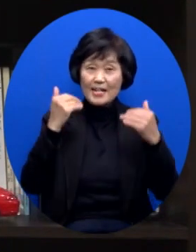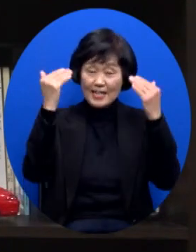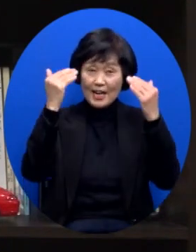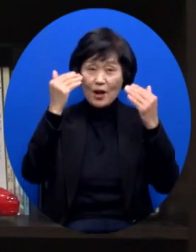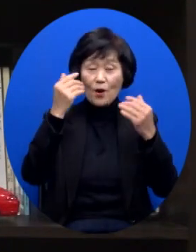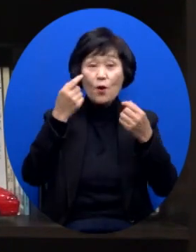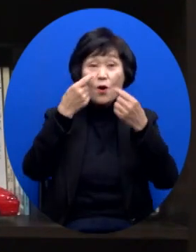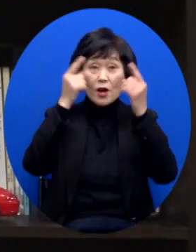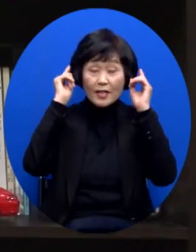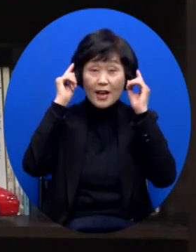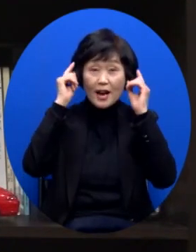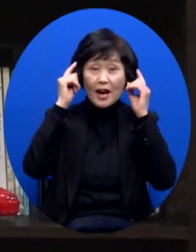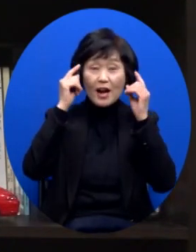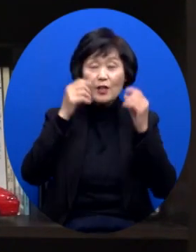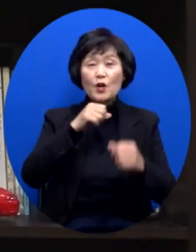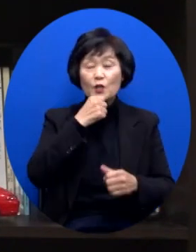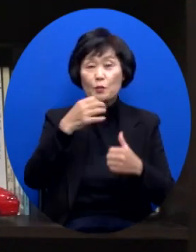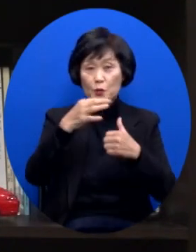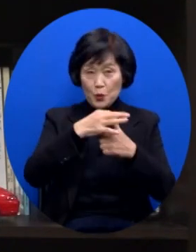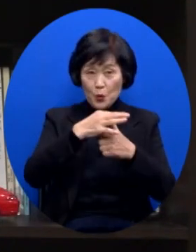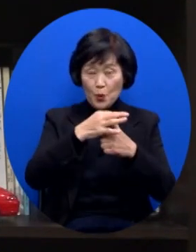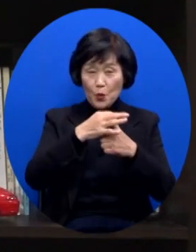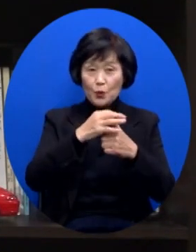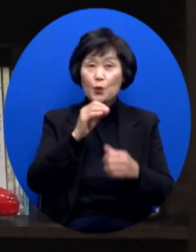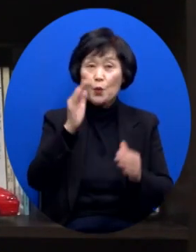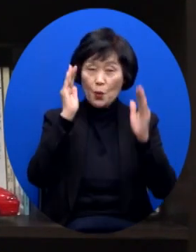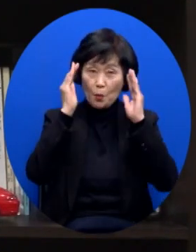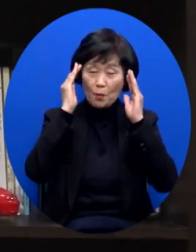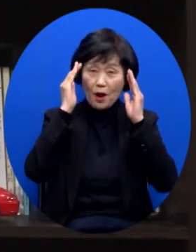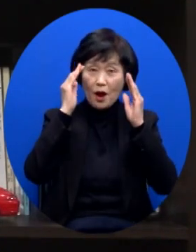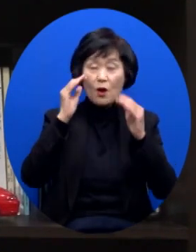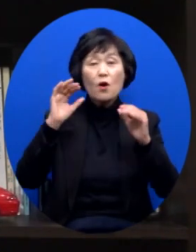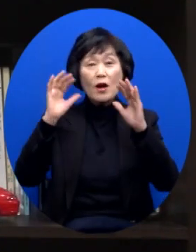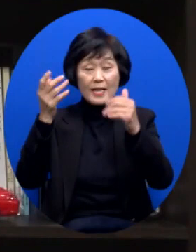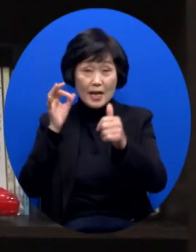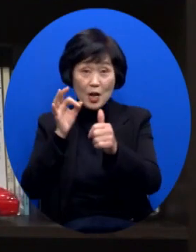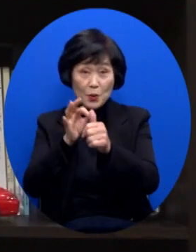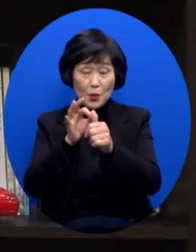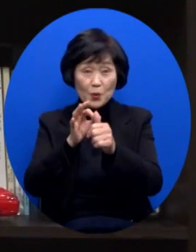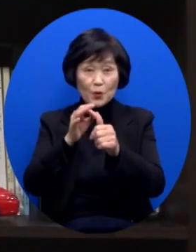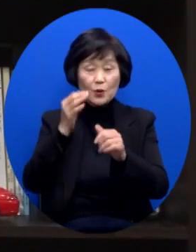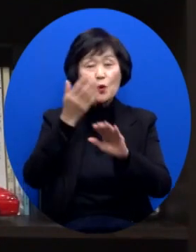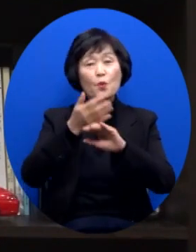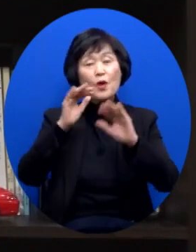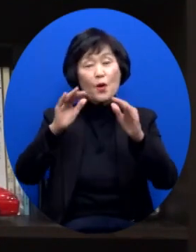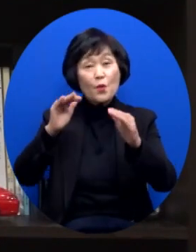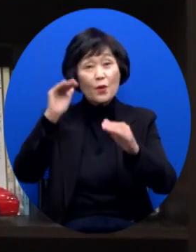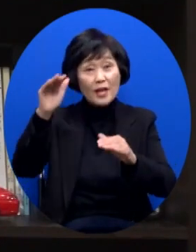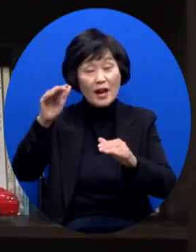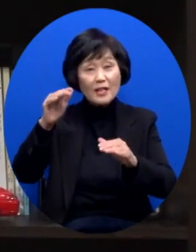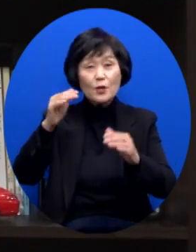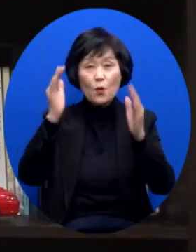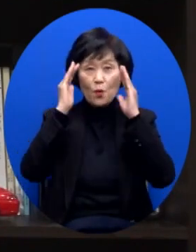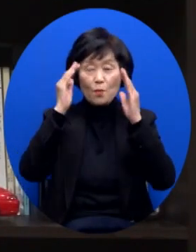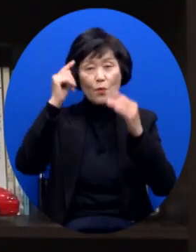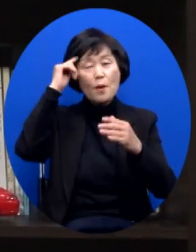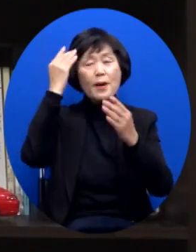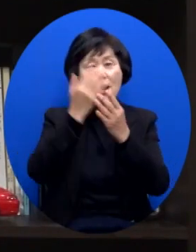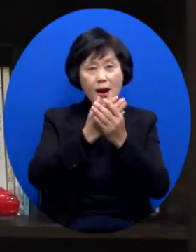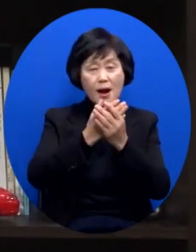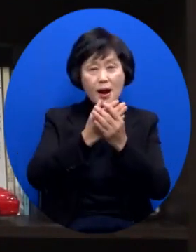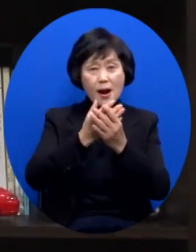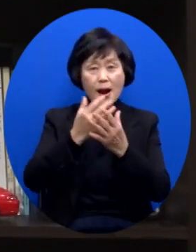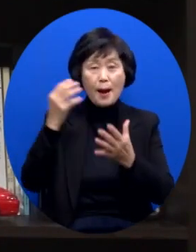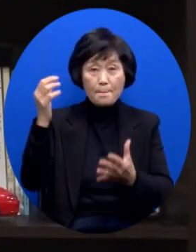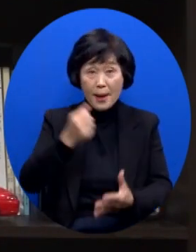마치고 국비 유학생으로 미국에 유학 가서 박사학위도 받았습니다. 그리고 귀국에서는 서울에